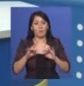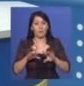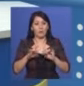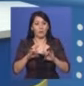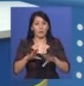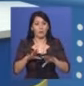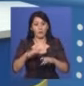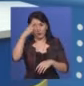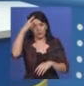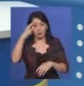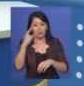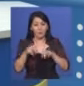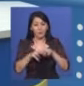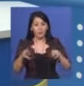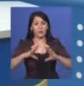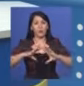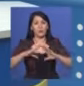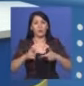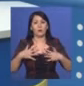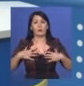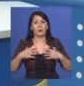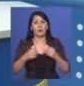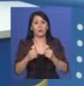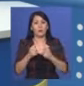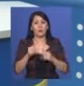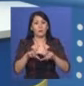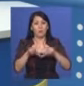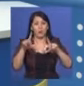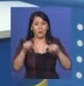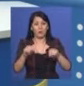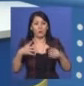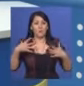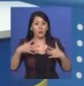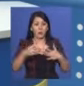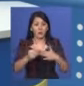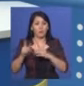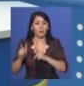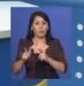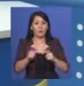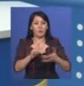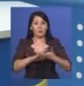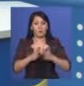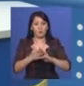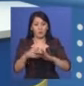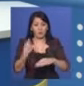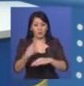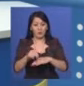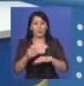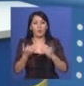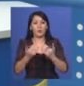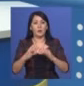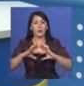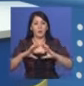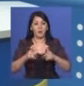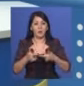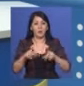Бюрабекова мәлімдеді. Қазақстан үкіметі дүниежүзілік денсаулық сақтау ұйымымен дайын вакцина сатып алу туралы келіссөздер жүргізіп жатыр.